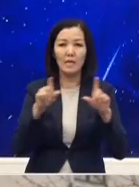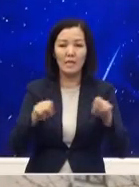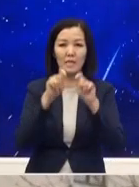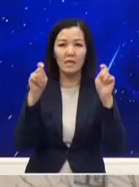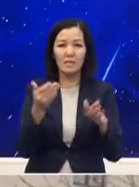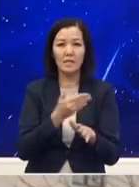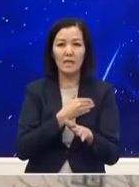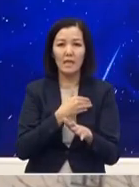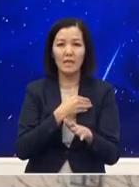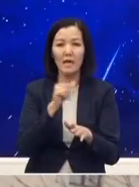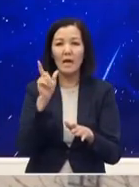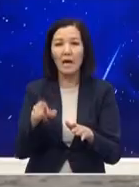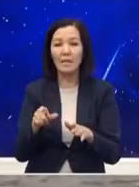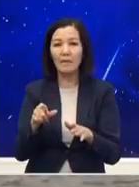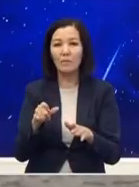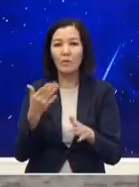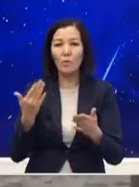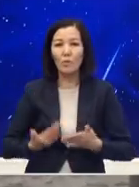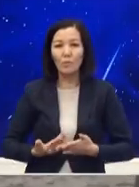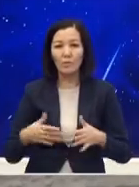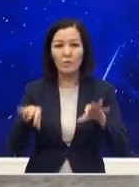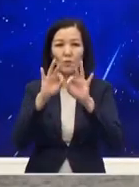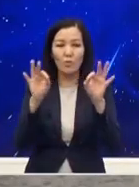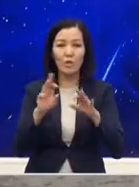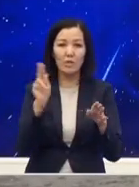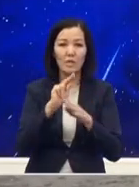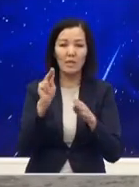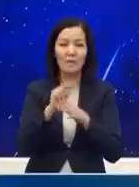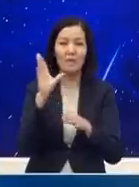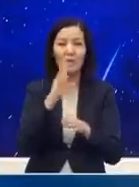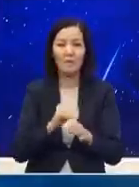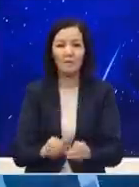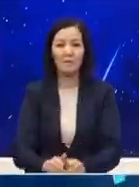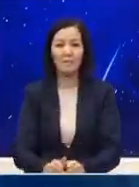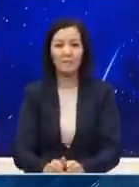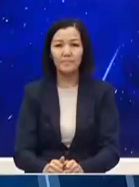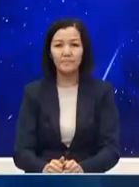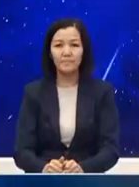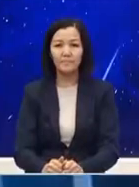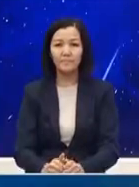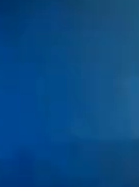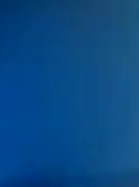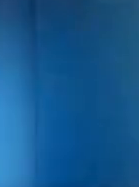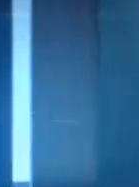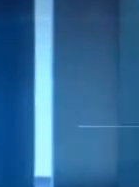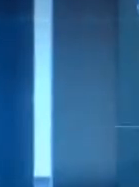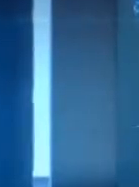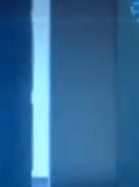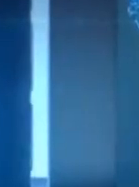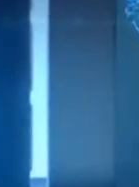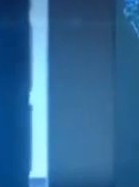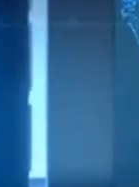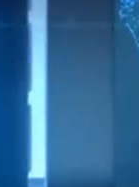Ондағысы адам баласын өмір ғана емес, өнерде тәрбиелейді дейді. Құрманжан Қасымжанұлы,